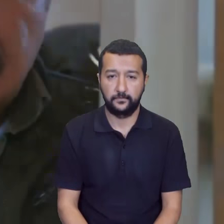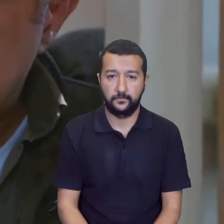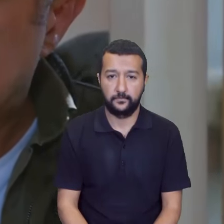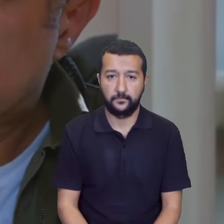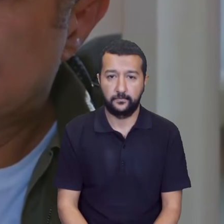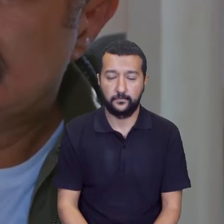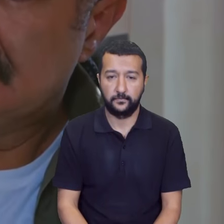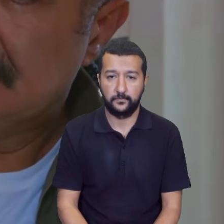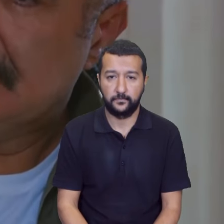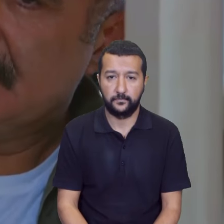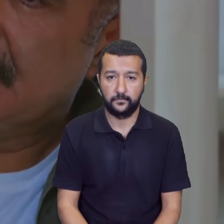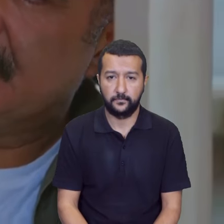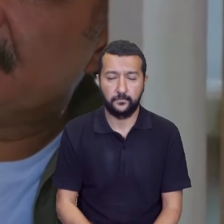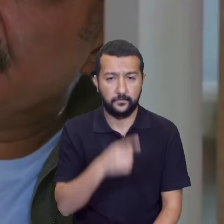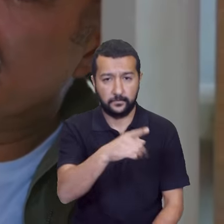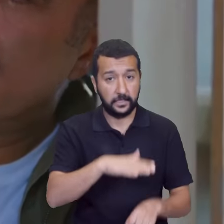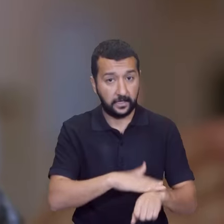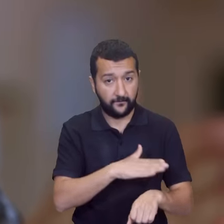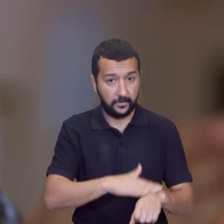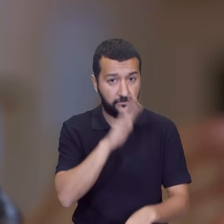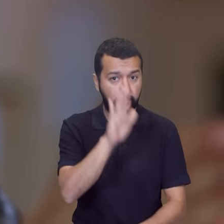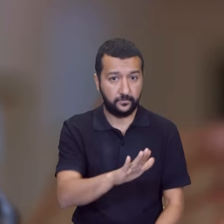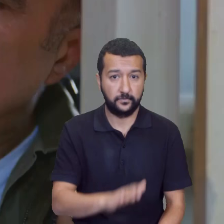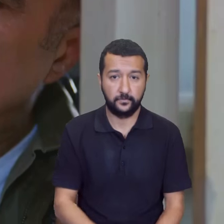değişti. Afallamış, doğruldu. Yavaş gel.